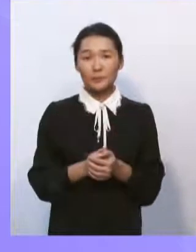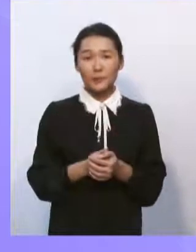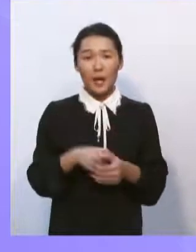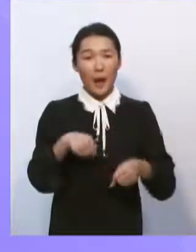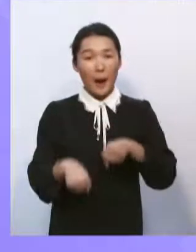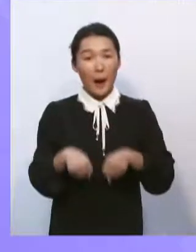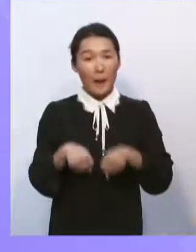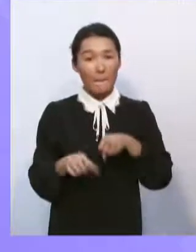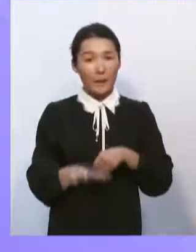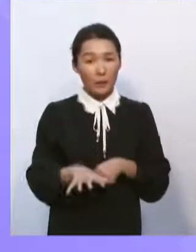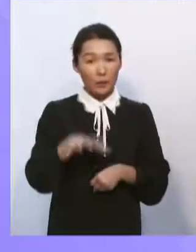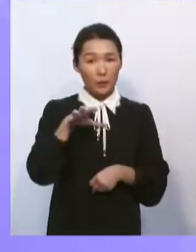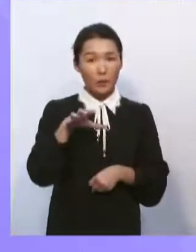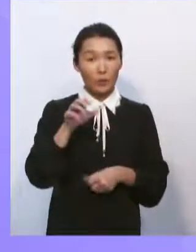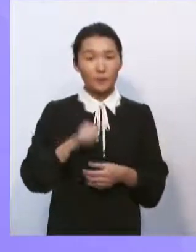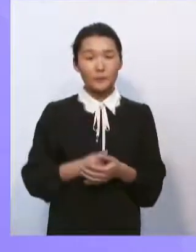Камыр көтөрүлөт.